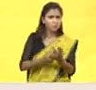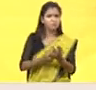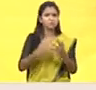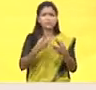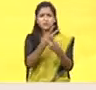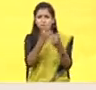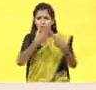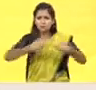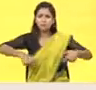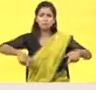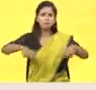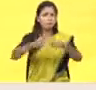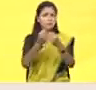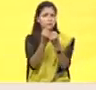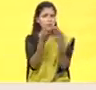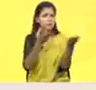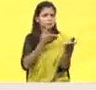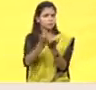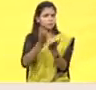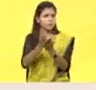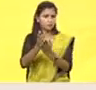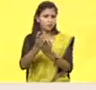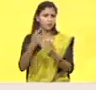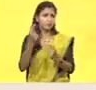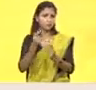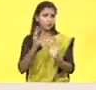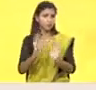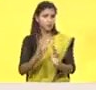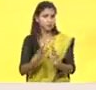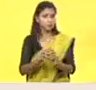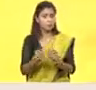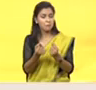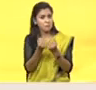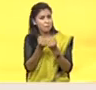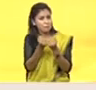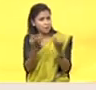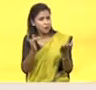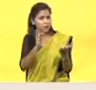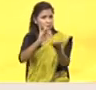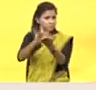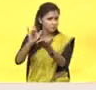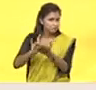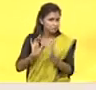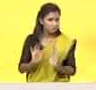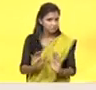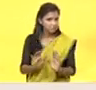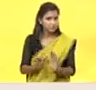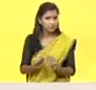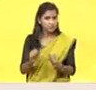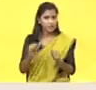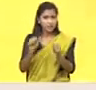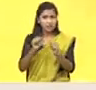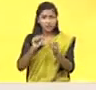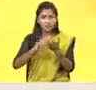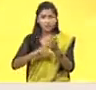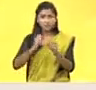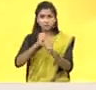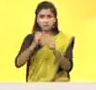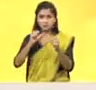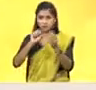जैसे कई तरीके अपनाए जाते हैं। कितनी ही जगहों पर आंगनवाड़ी के